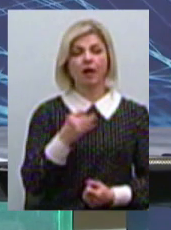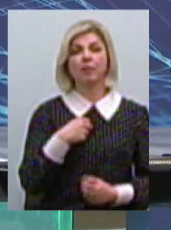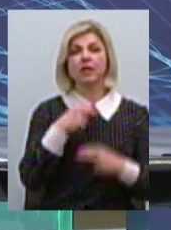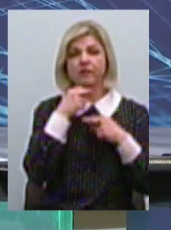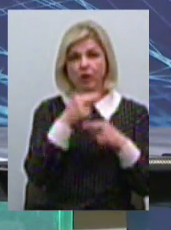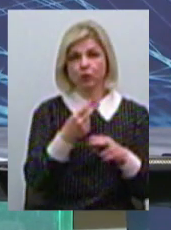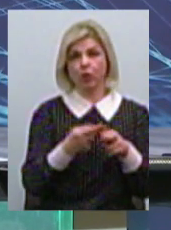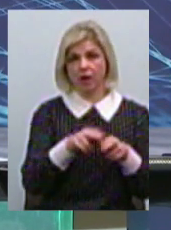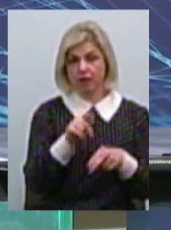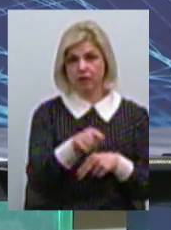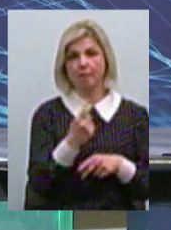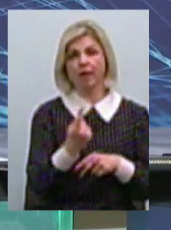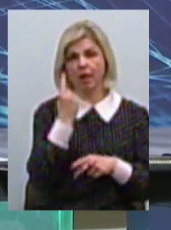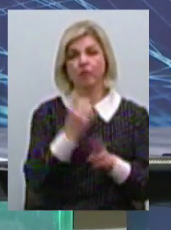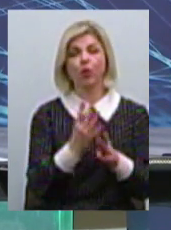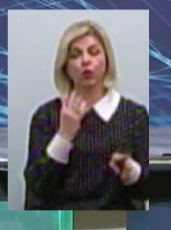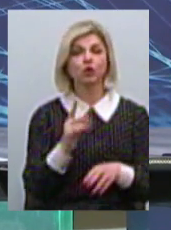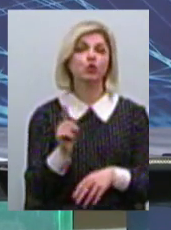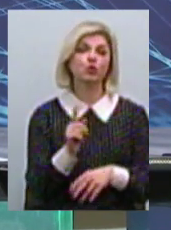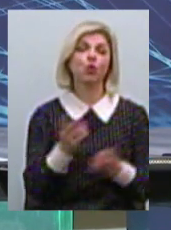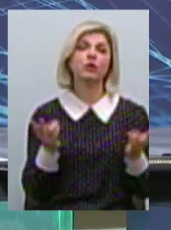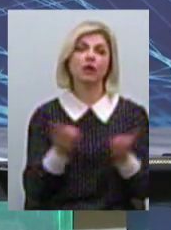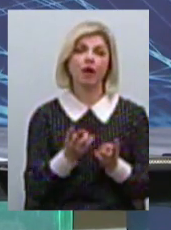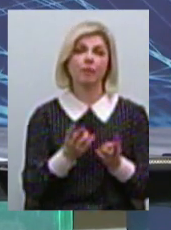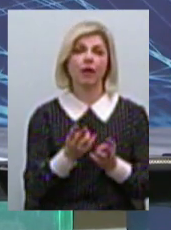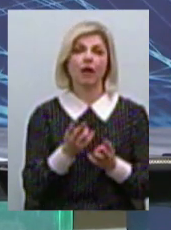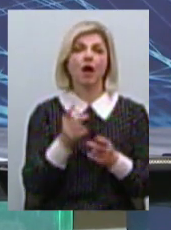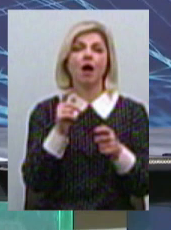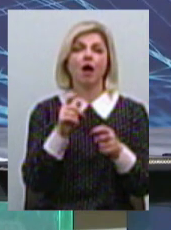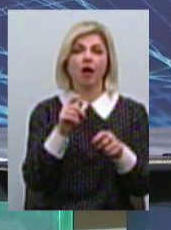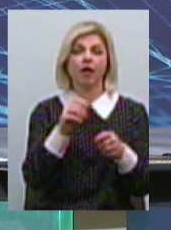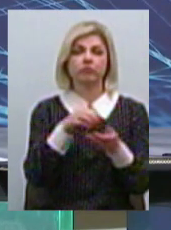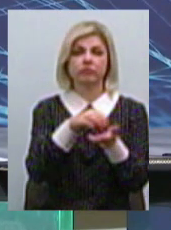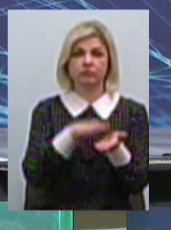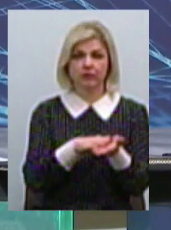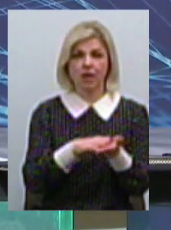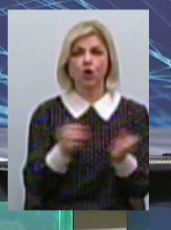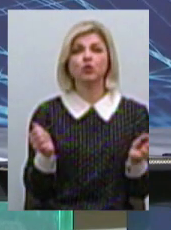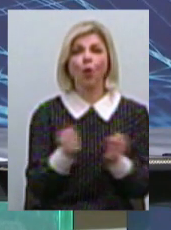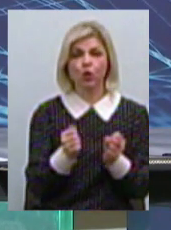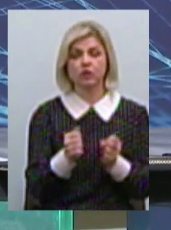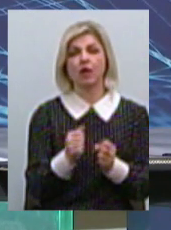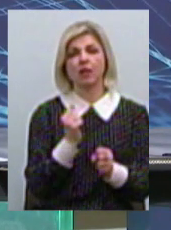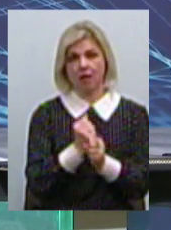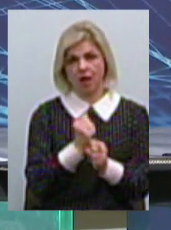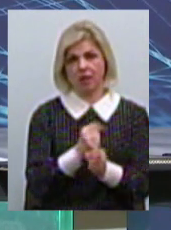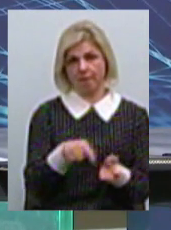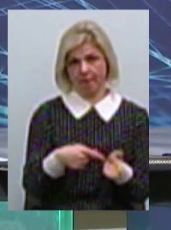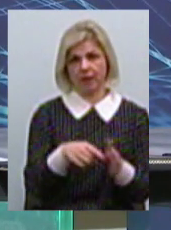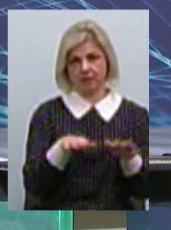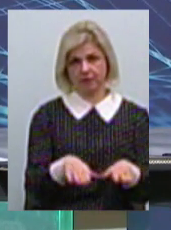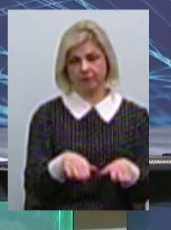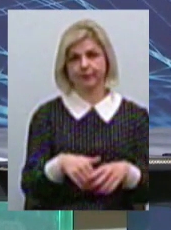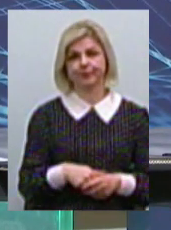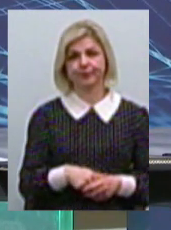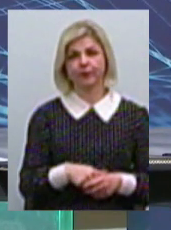також звернули увагу на те, що потрібно радари і фіксація швидкісного режиму проводити в місті.